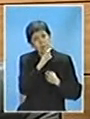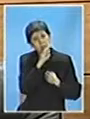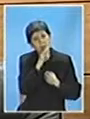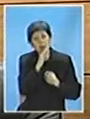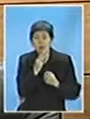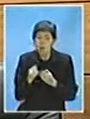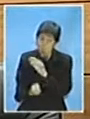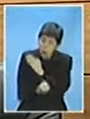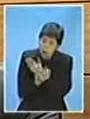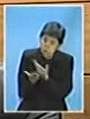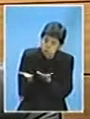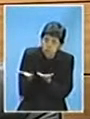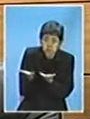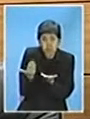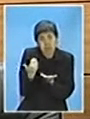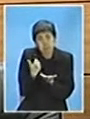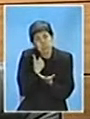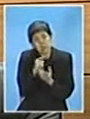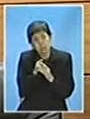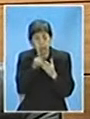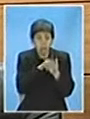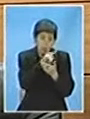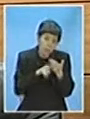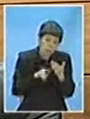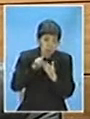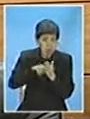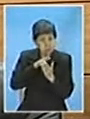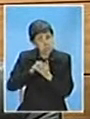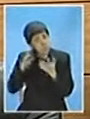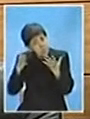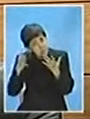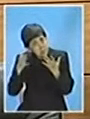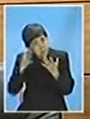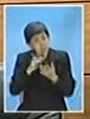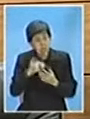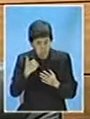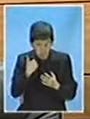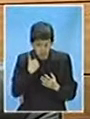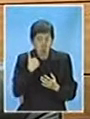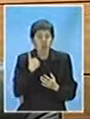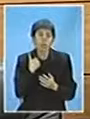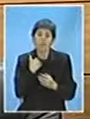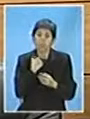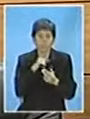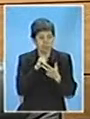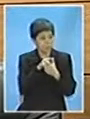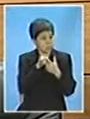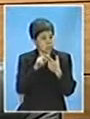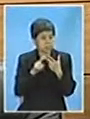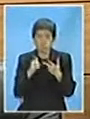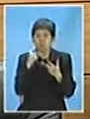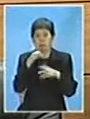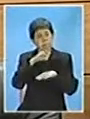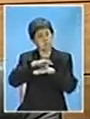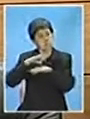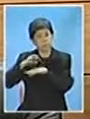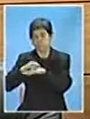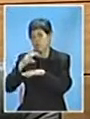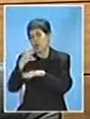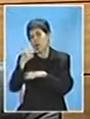ดกั้นคือไม่ว่าจะมาจากเลือกตั้งหรือไม่เลือกตั้งก็สามารถเป็น3ตำแหน่งนี้ได้ก็จะเป็นสิ่ง